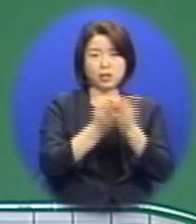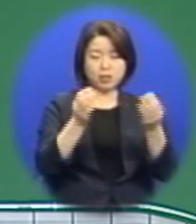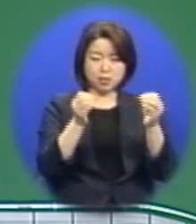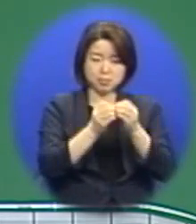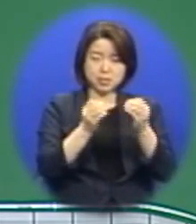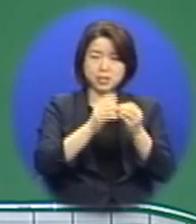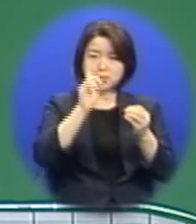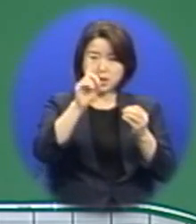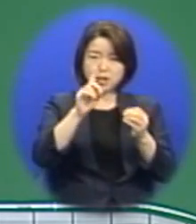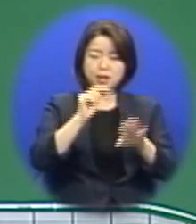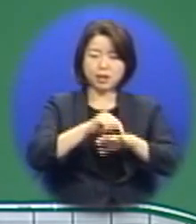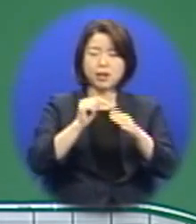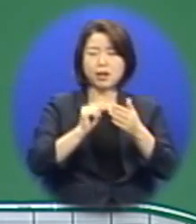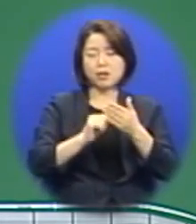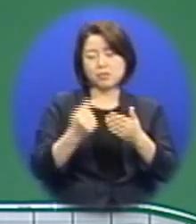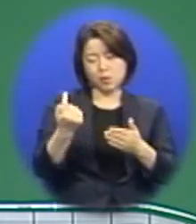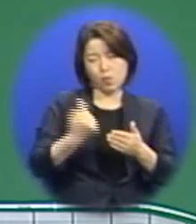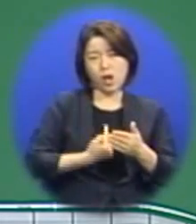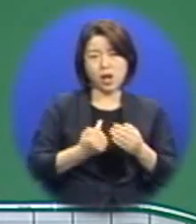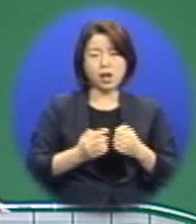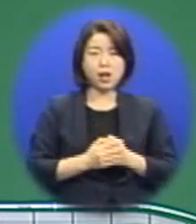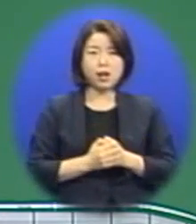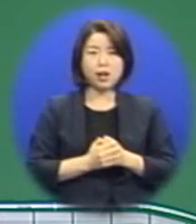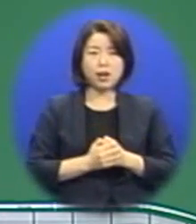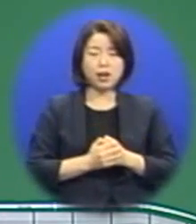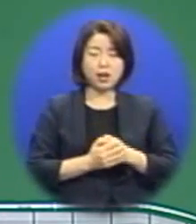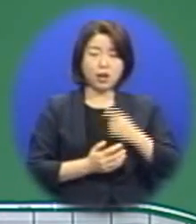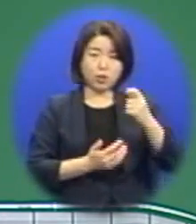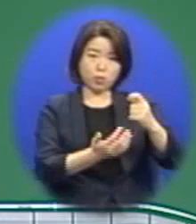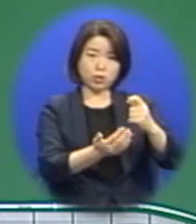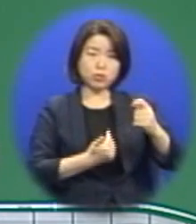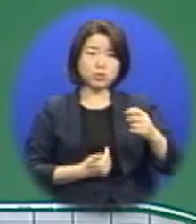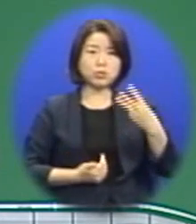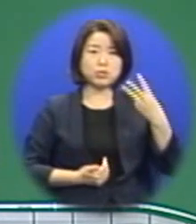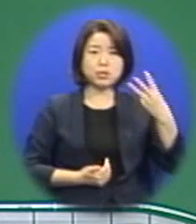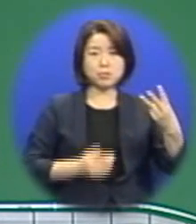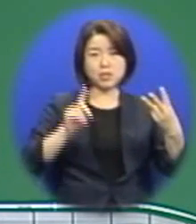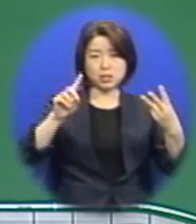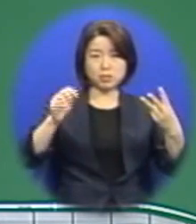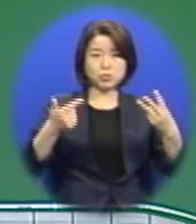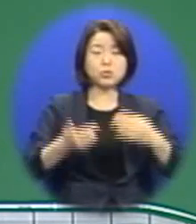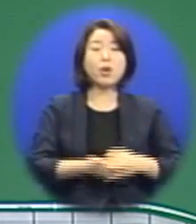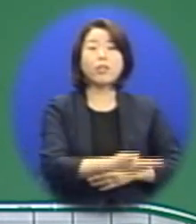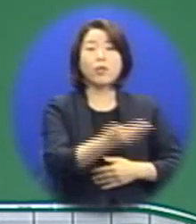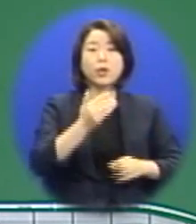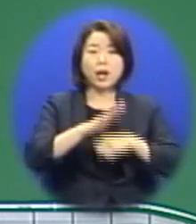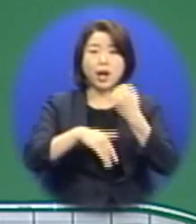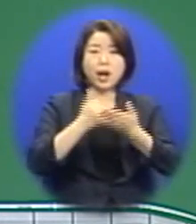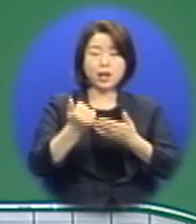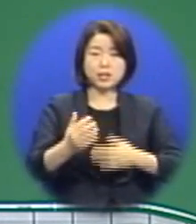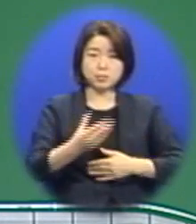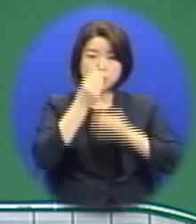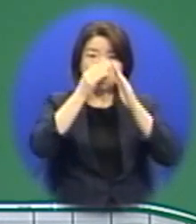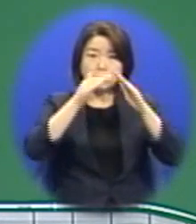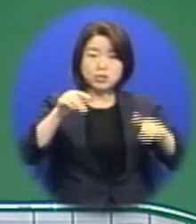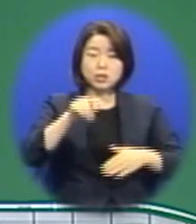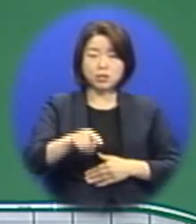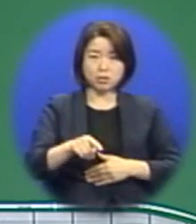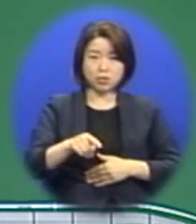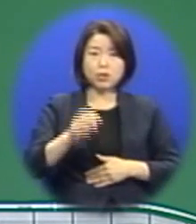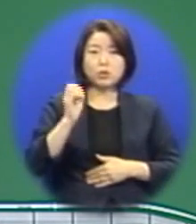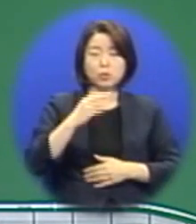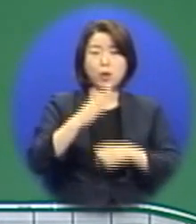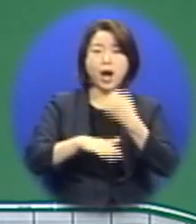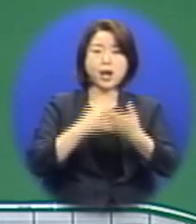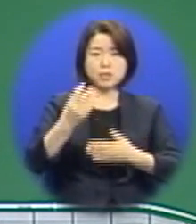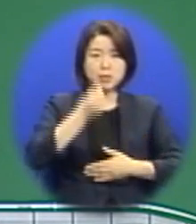구절이 가슴에 와 닿았습니다. 고린도전서 3장 16절입니다. 너희가 하나님의 성전인 것과 하나님의